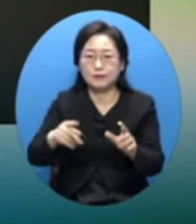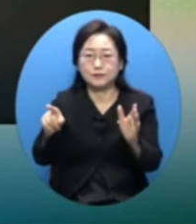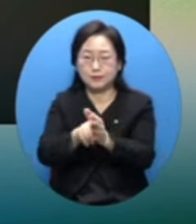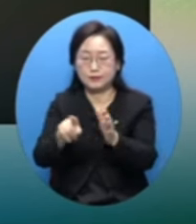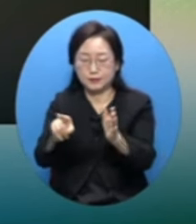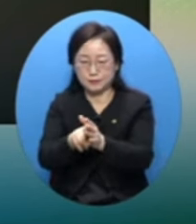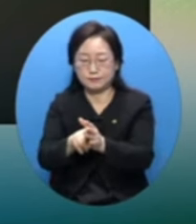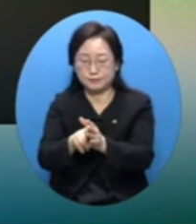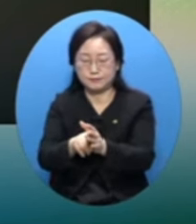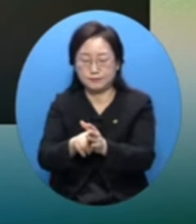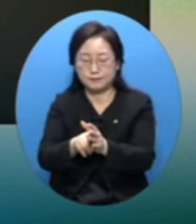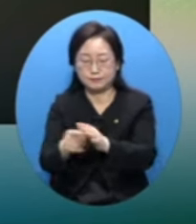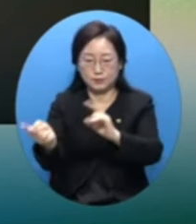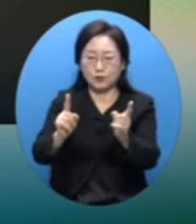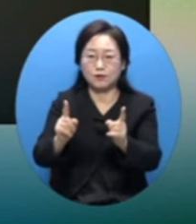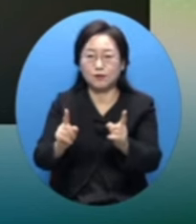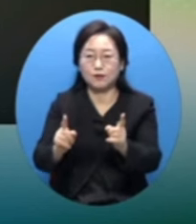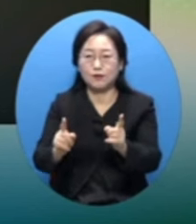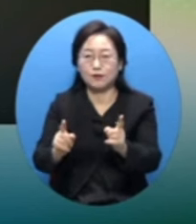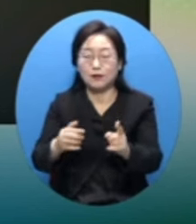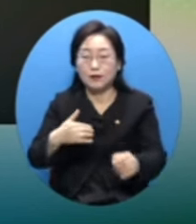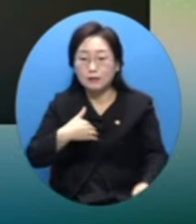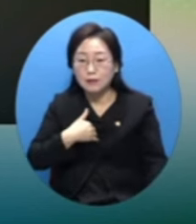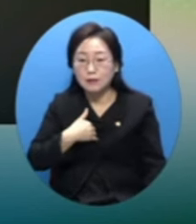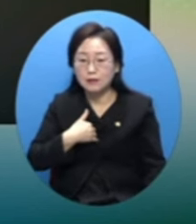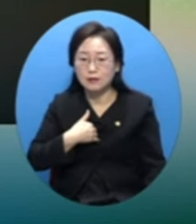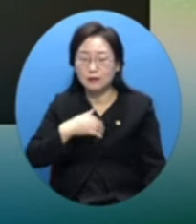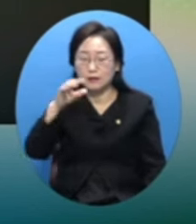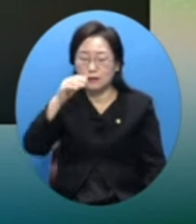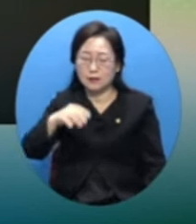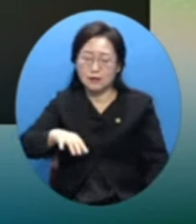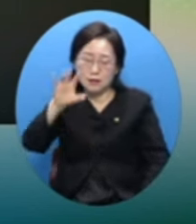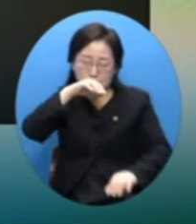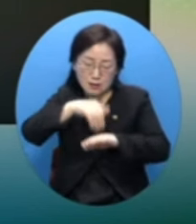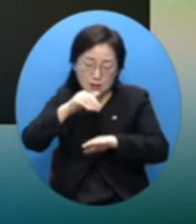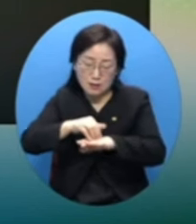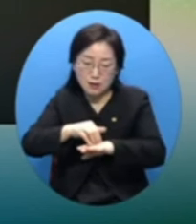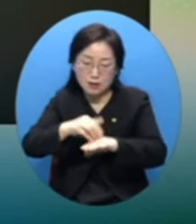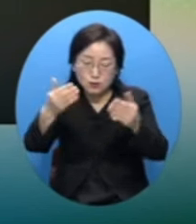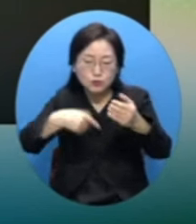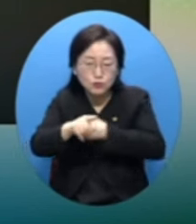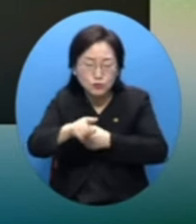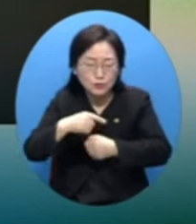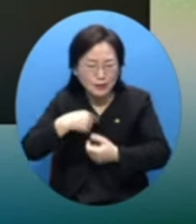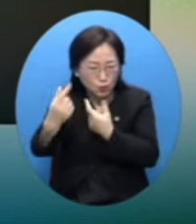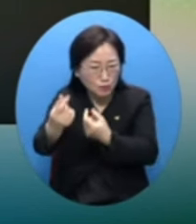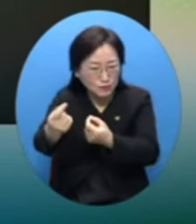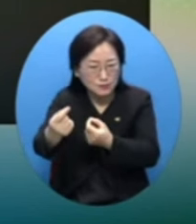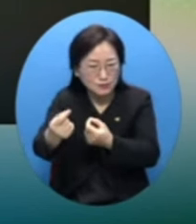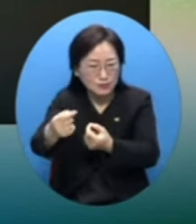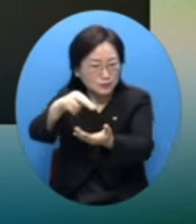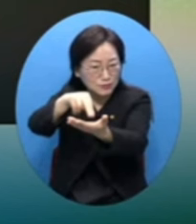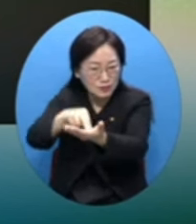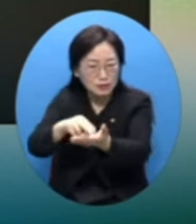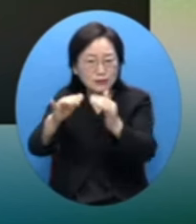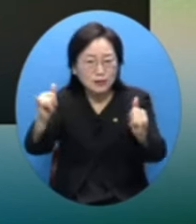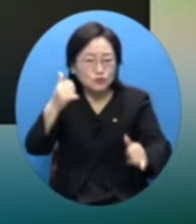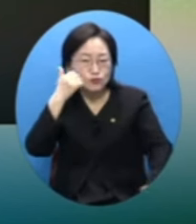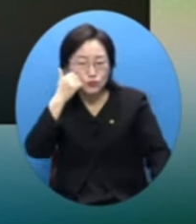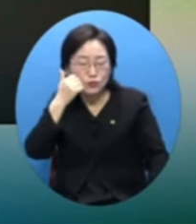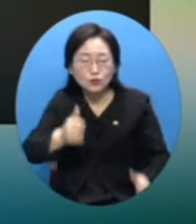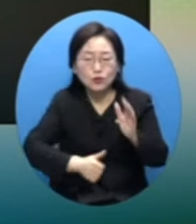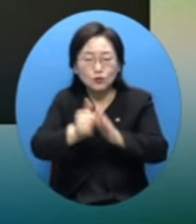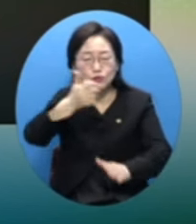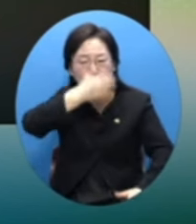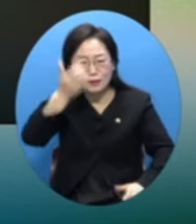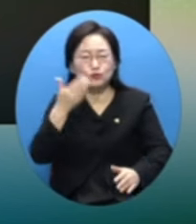일어났습니다. 나같이 나에게 이런 시련을 주신 것은 나처럼 고난당한 사람들에게 꿈과 희망을 주기